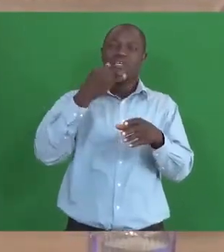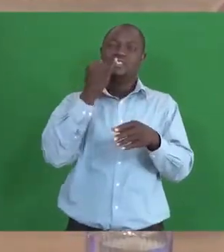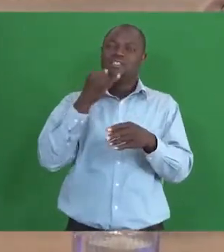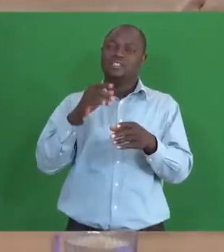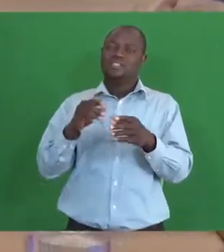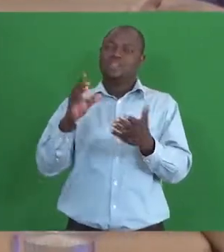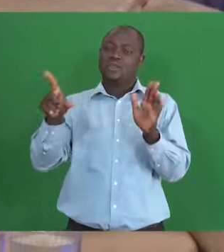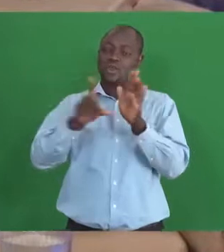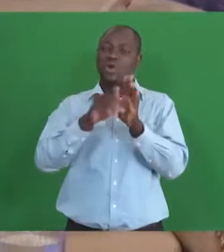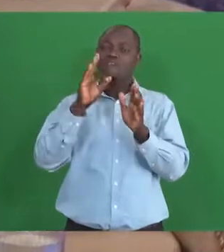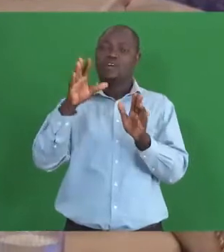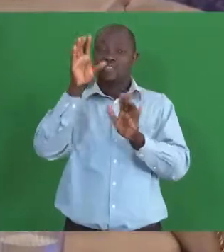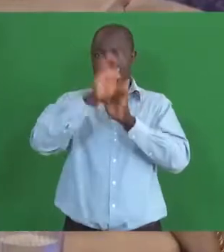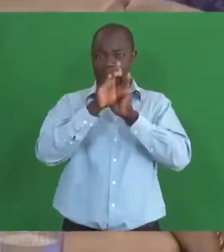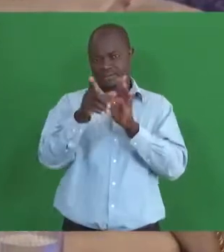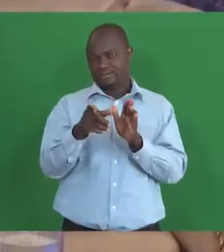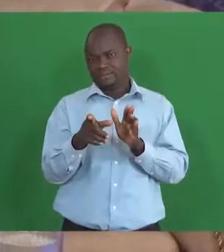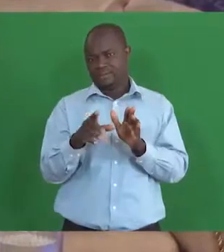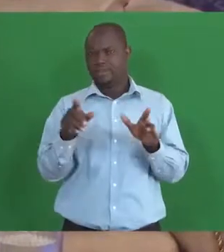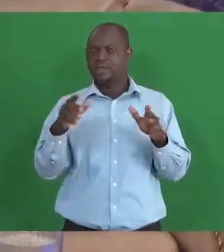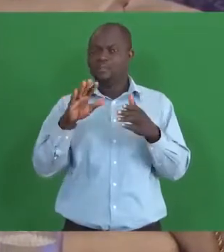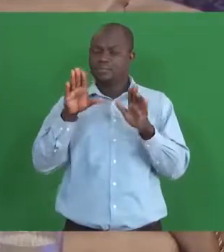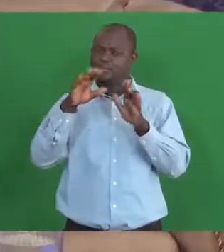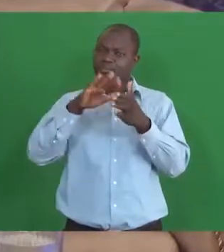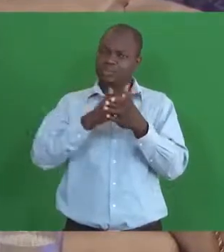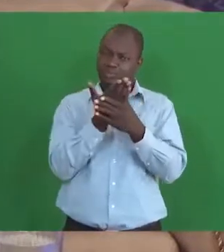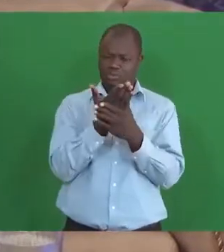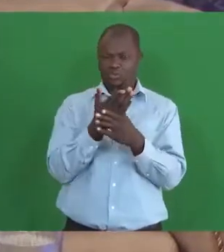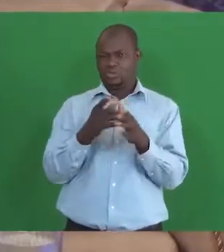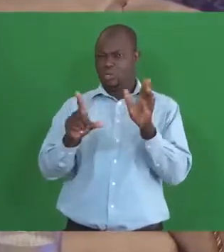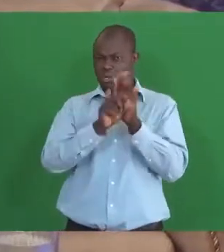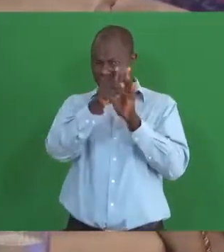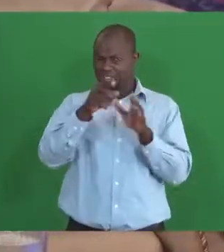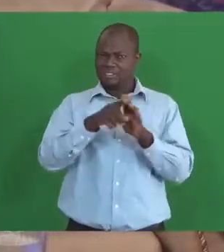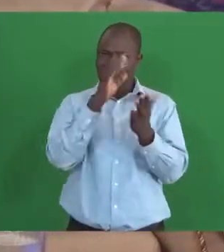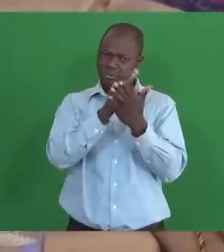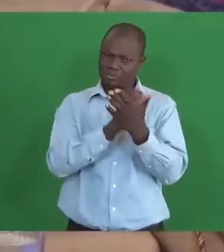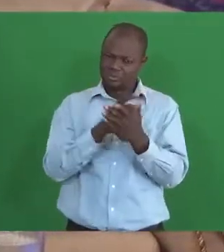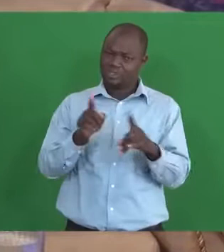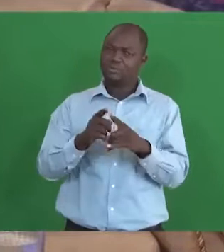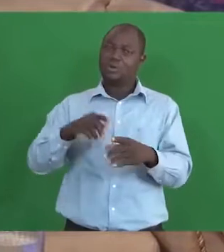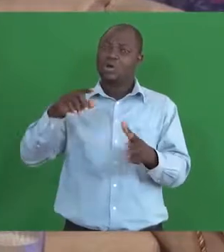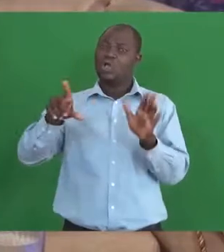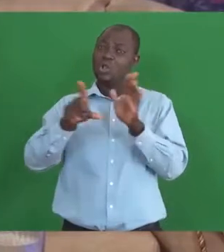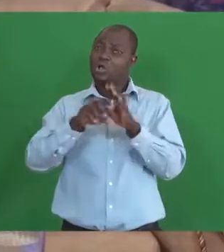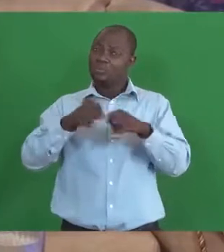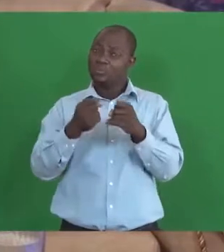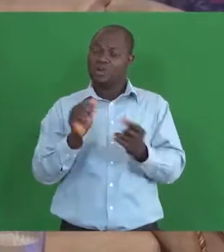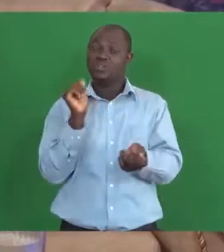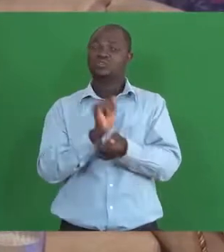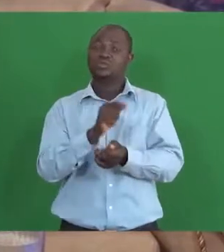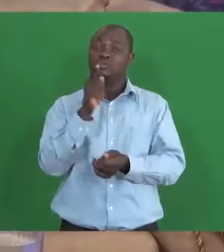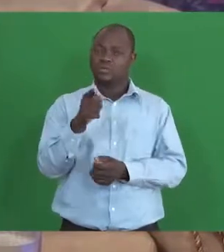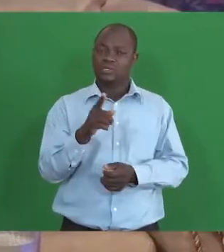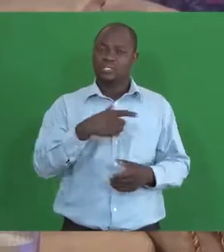Ndiwo mutemo uri pamusoro. Nekuti mutemo wenyika ndo unotiendesa kumataredzi mosva nai. Saka imi munoti kudini. Mambo vataura vakati kana muri